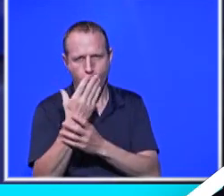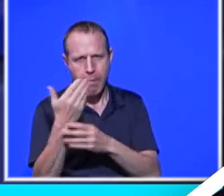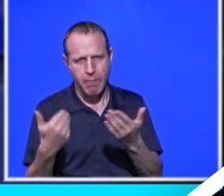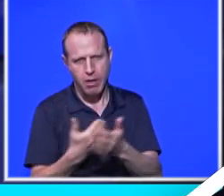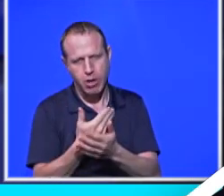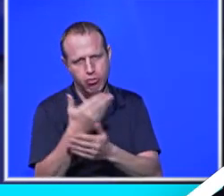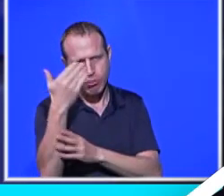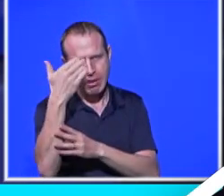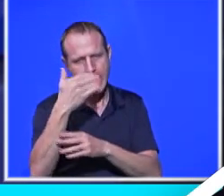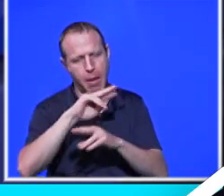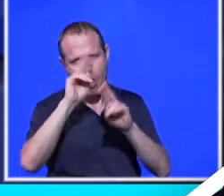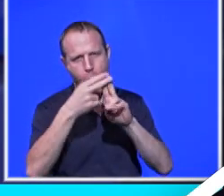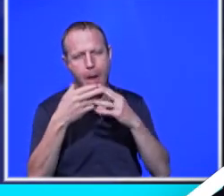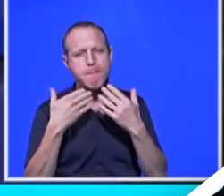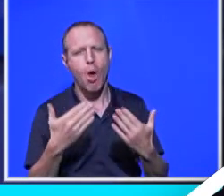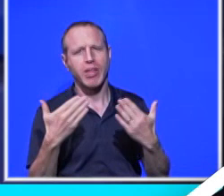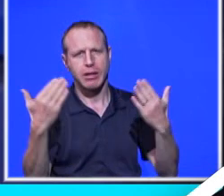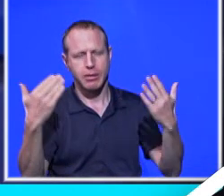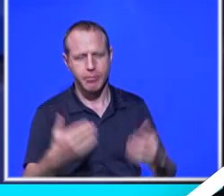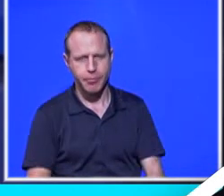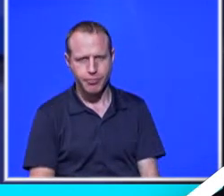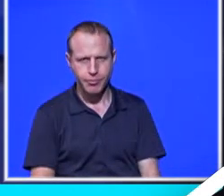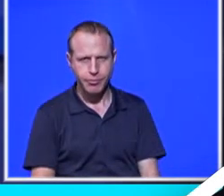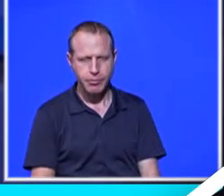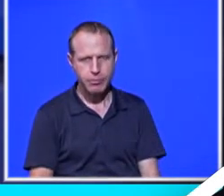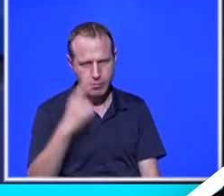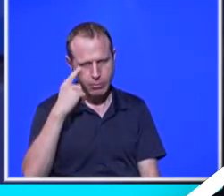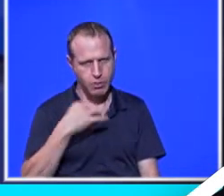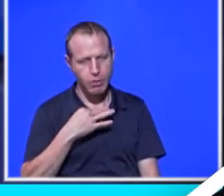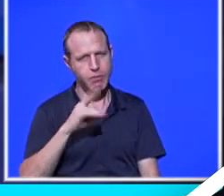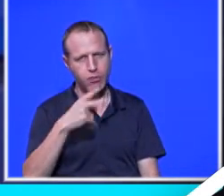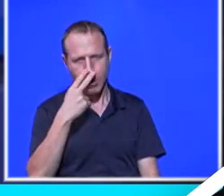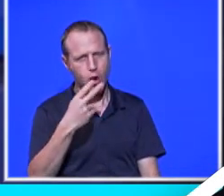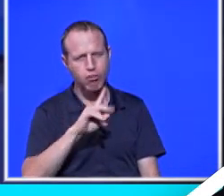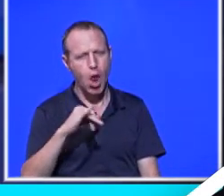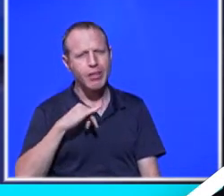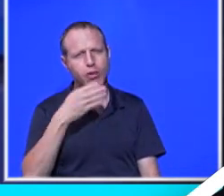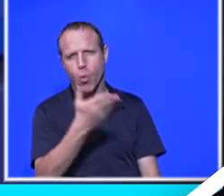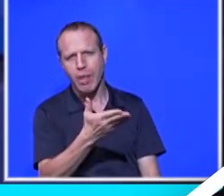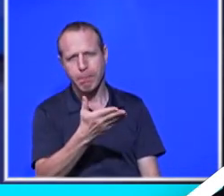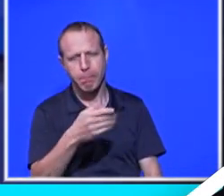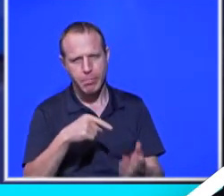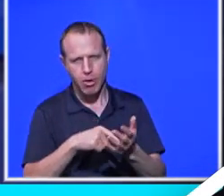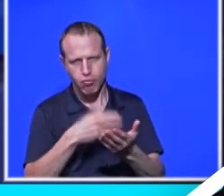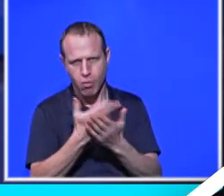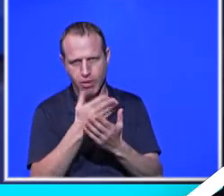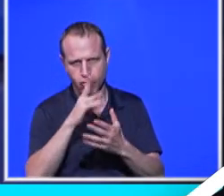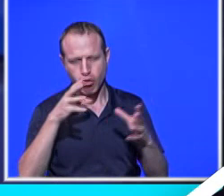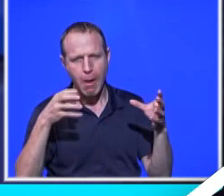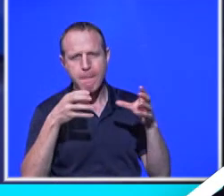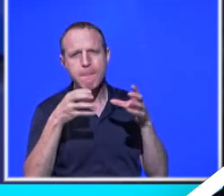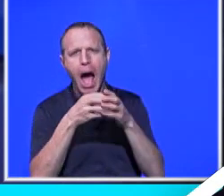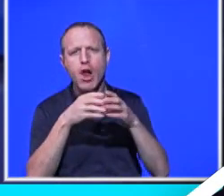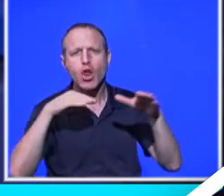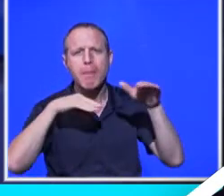מדינה בעולם המודרני. אבל אפשר לראות שהם לא באמת עניינו אותם, כי עובדה שיש היום מחנות פליטים